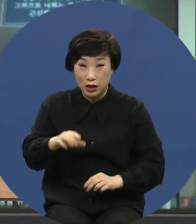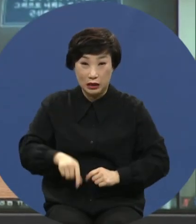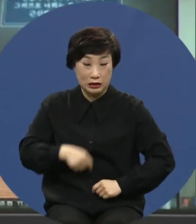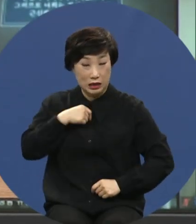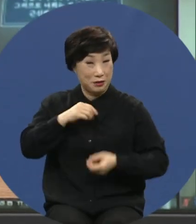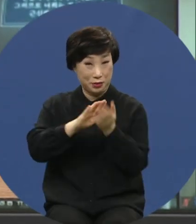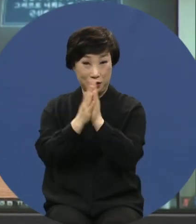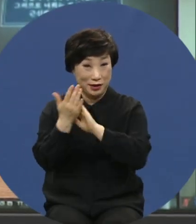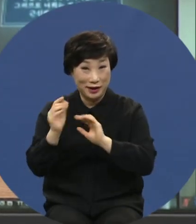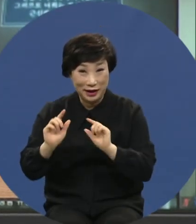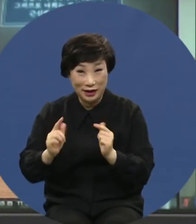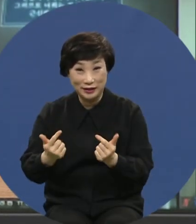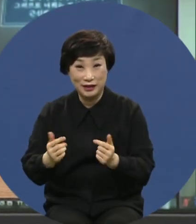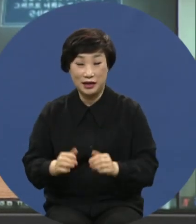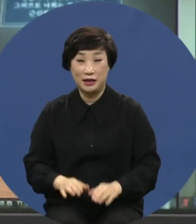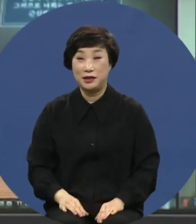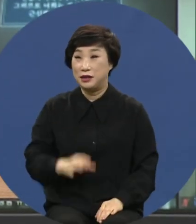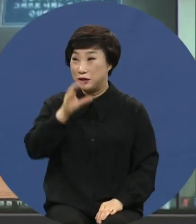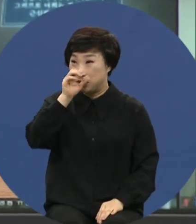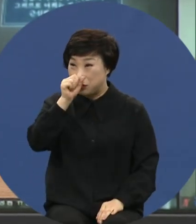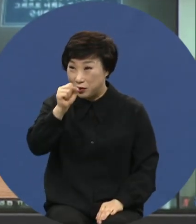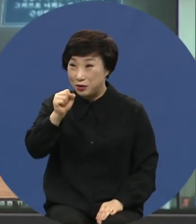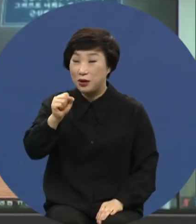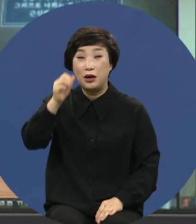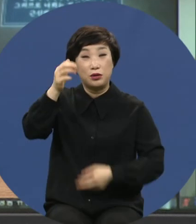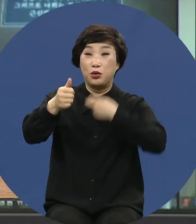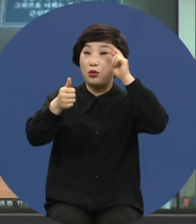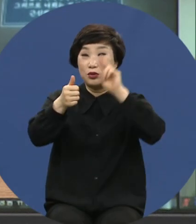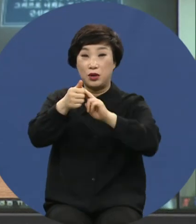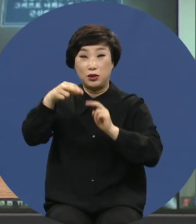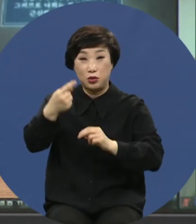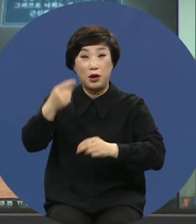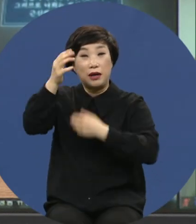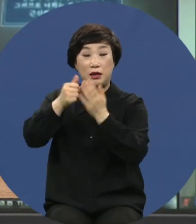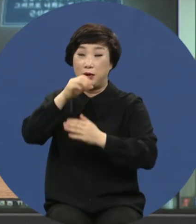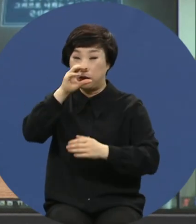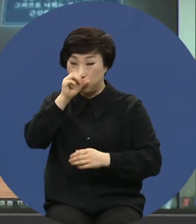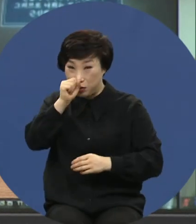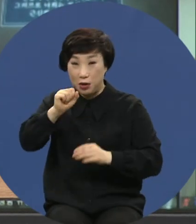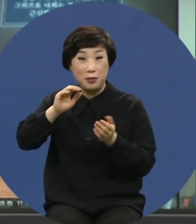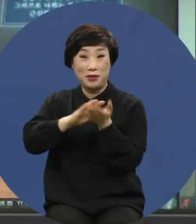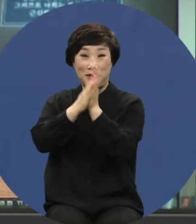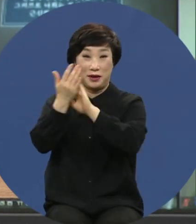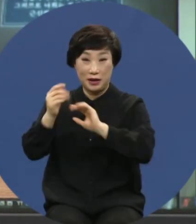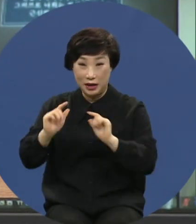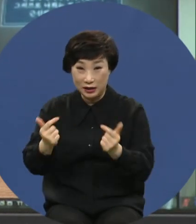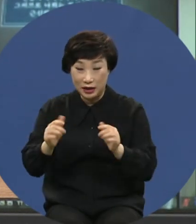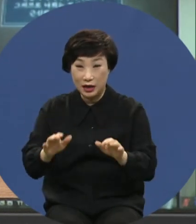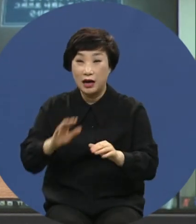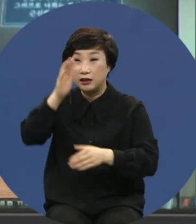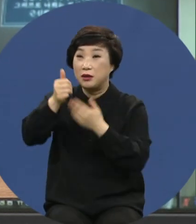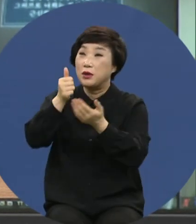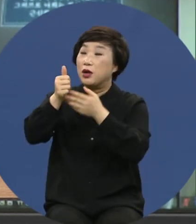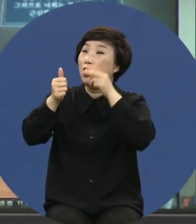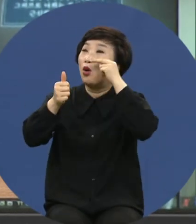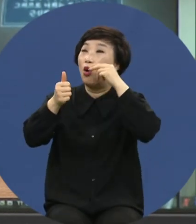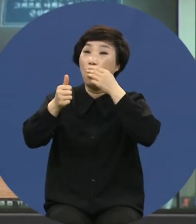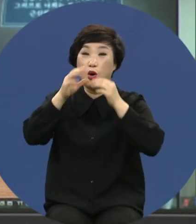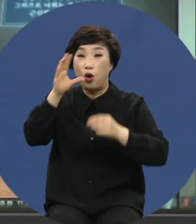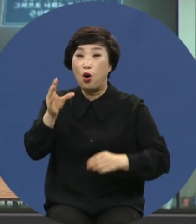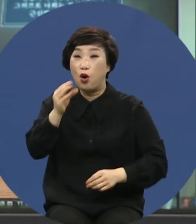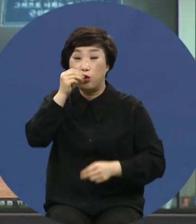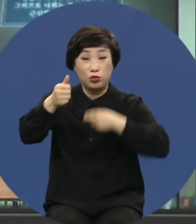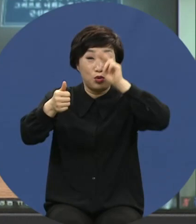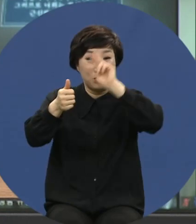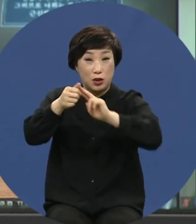의가 변하지 않고, 선하심에 도전해도 선이 변하지 않고, 거룩하심에 도전해도